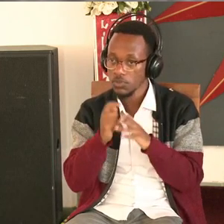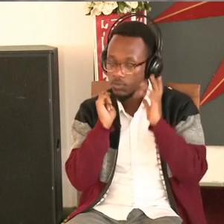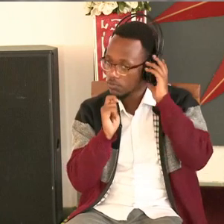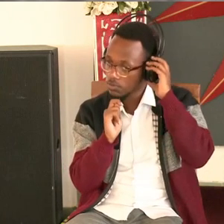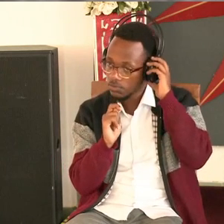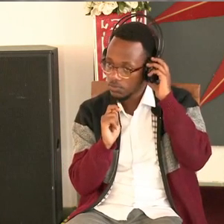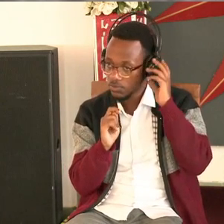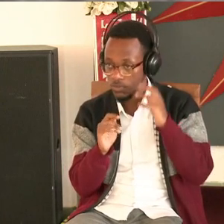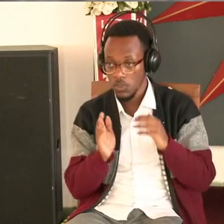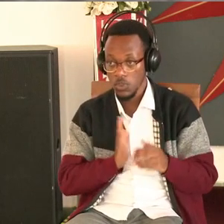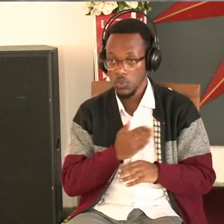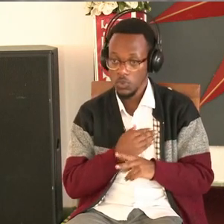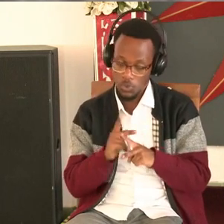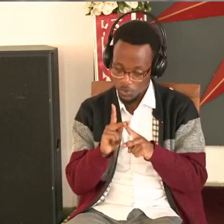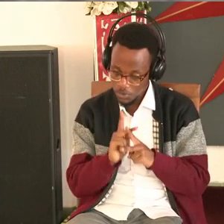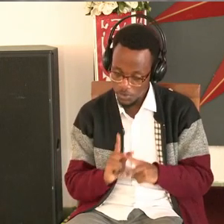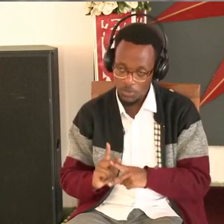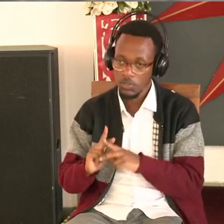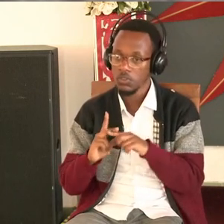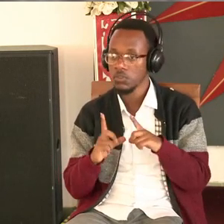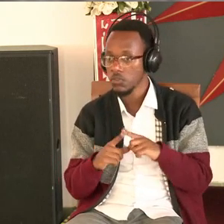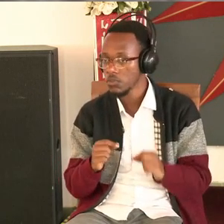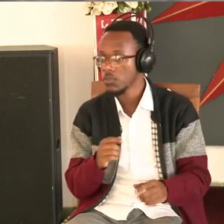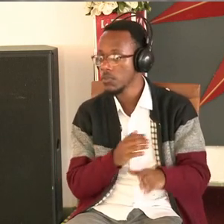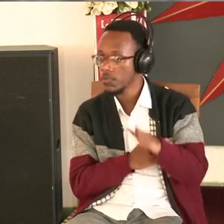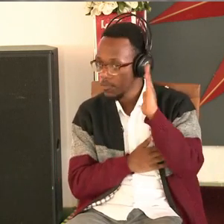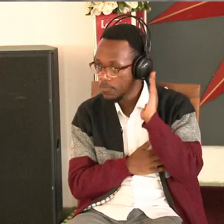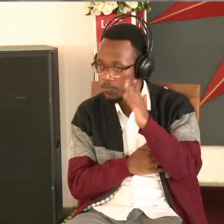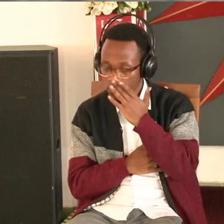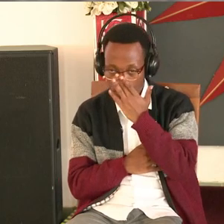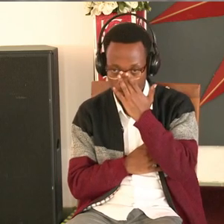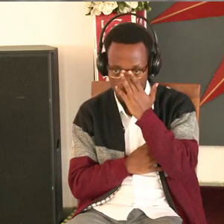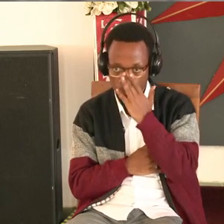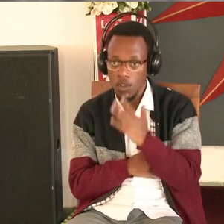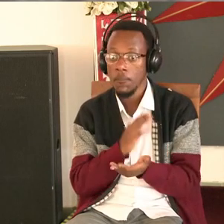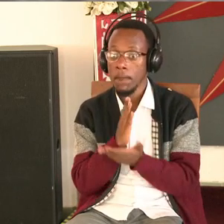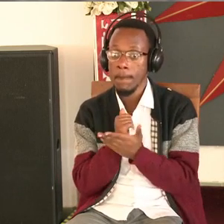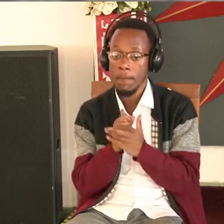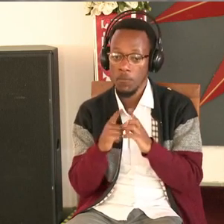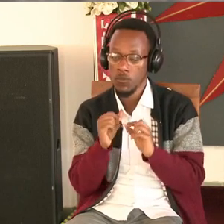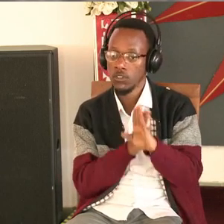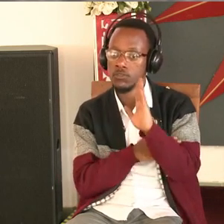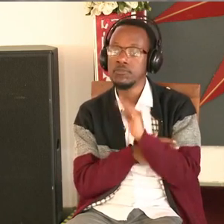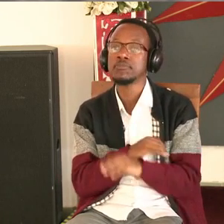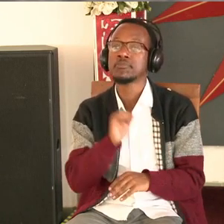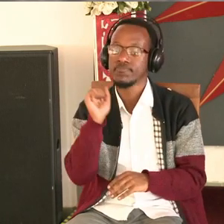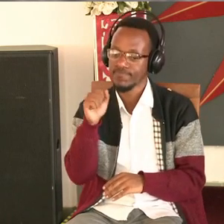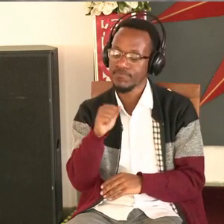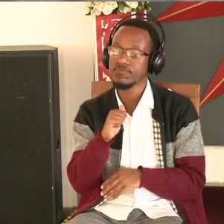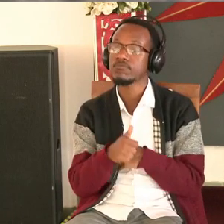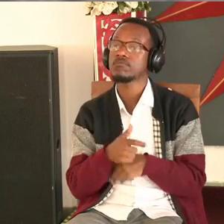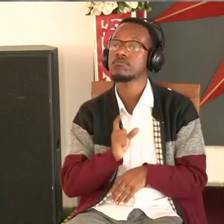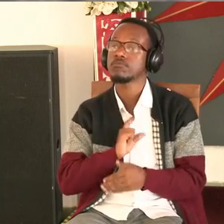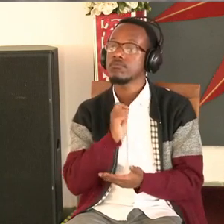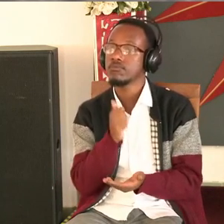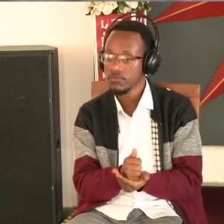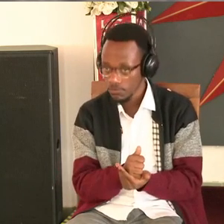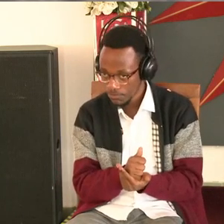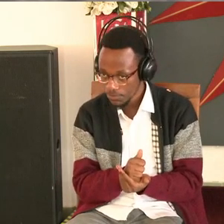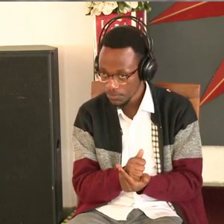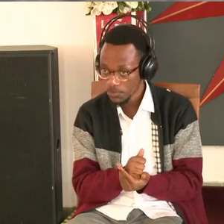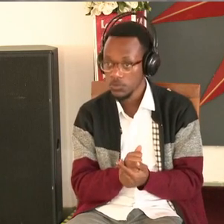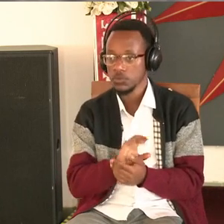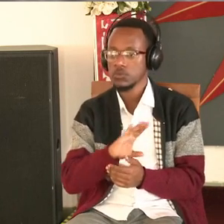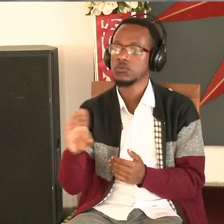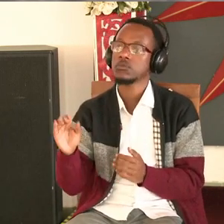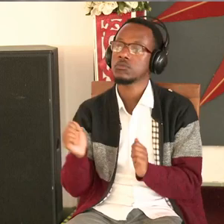Nous gardons la parole de Dieu. Rwose twitondera ijambo ry'Imana. Kubera yuko ari yego kandi ari amen. Murongo